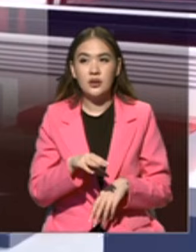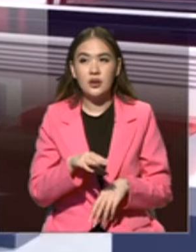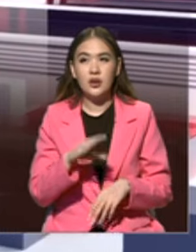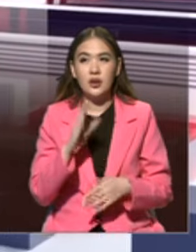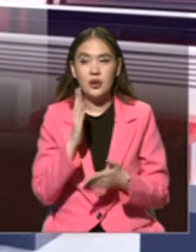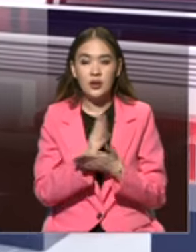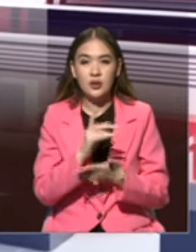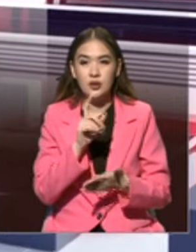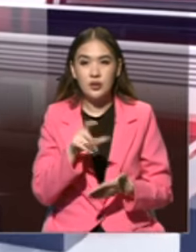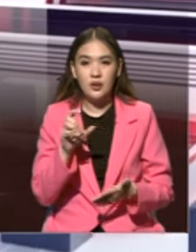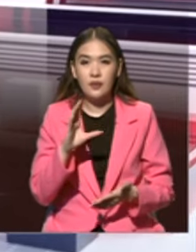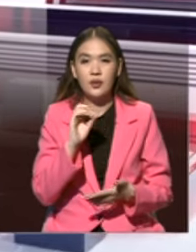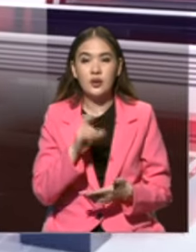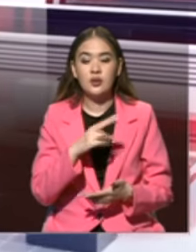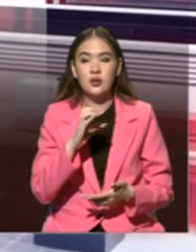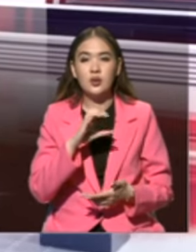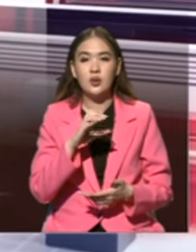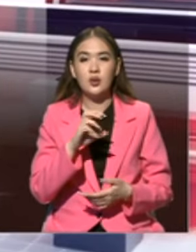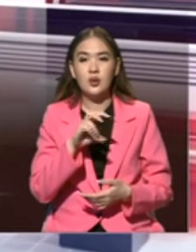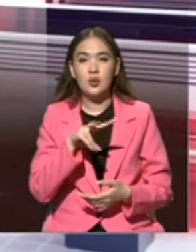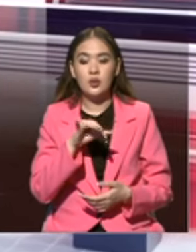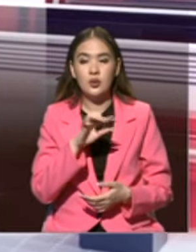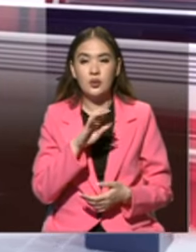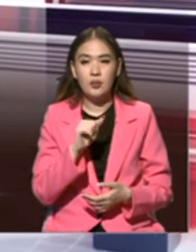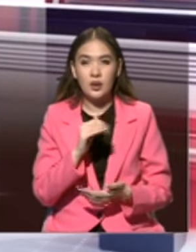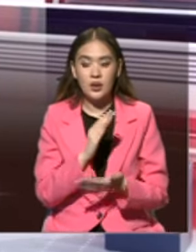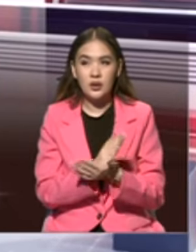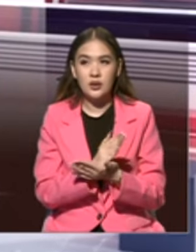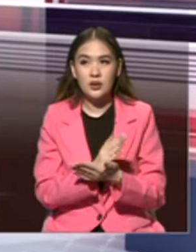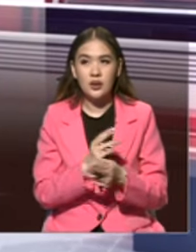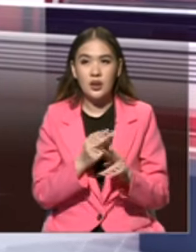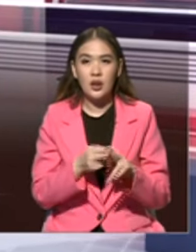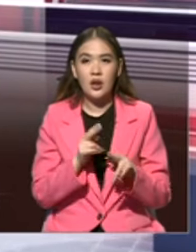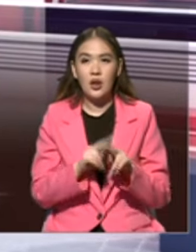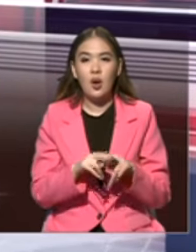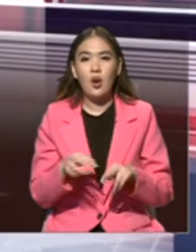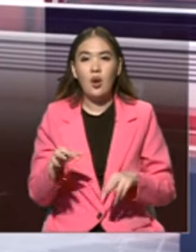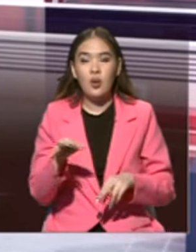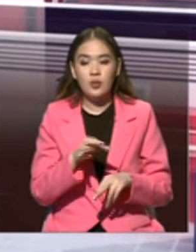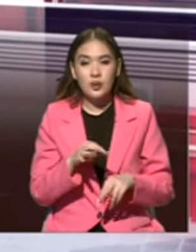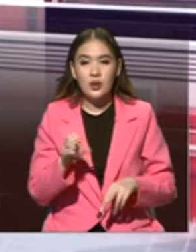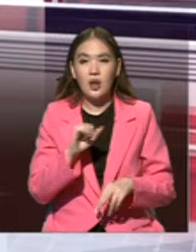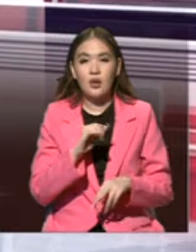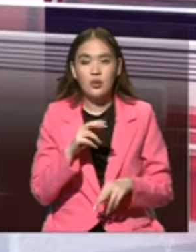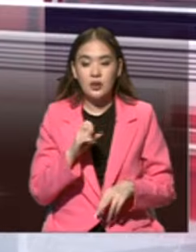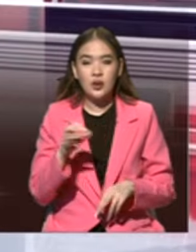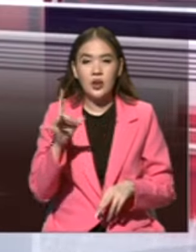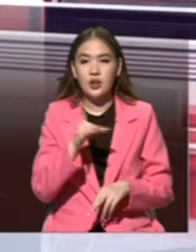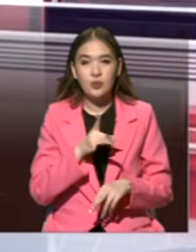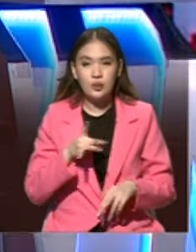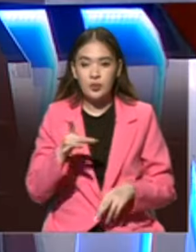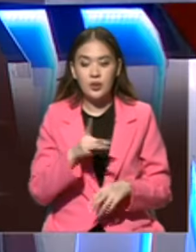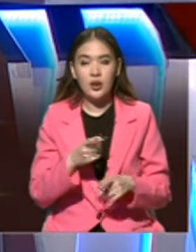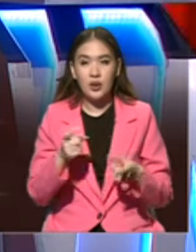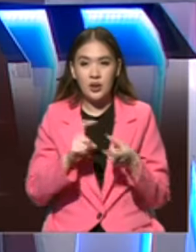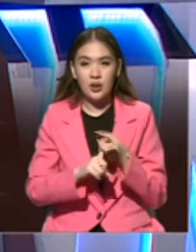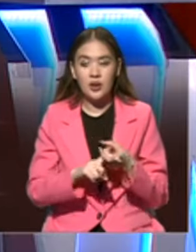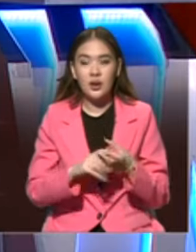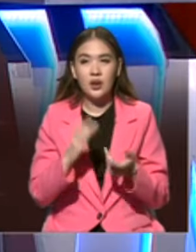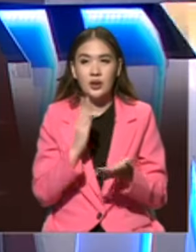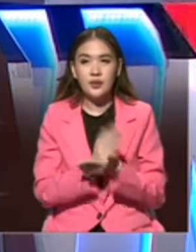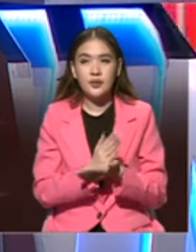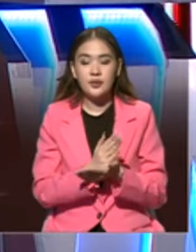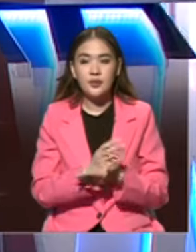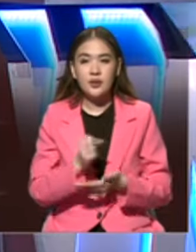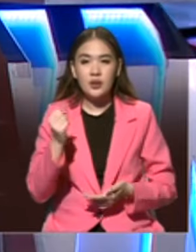маслихаттан бар, ветслужбалар бар. Бізде өзі ветслужбалар аудандық, облыстық және республикалық ұйымдарда болады ғой жаңағы. Ветеринарная